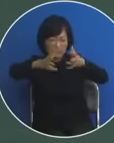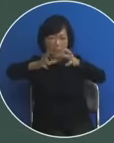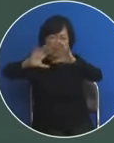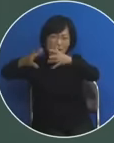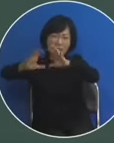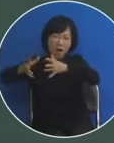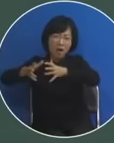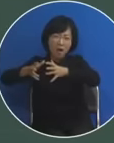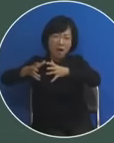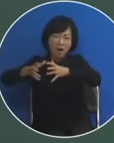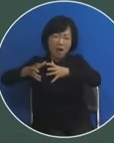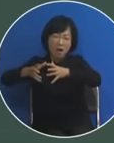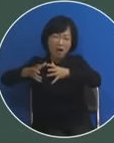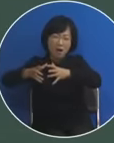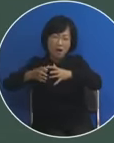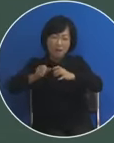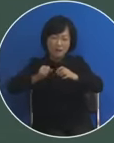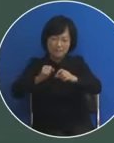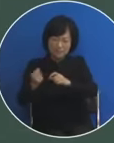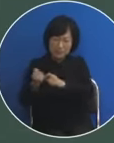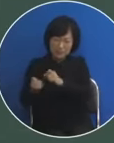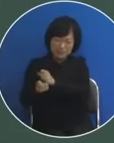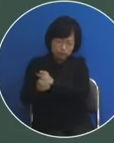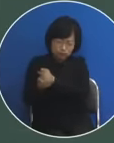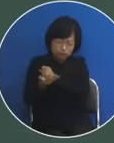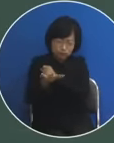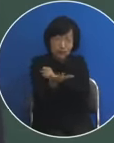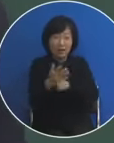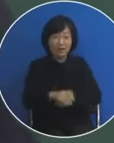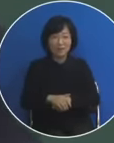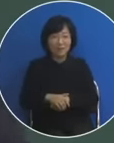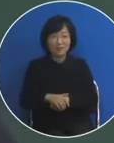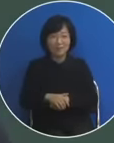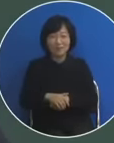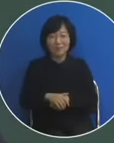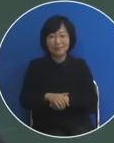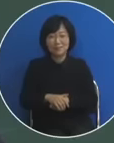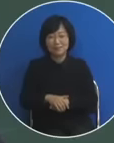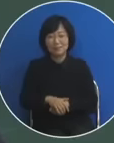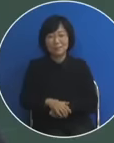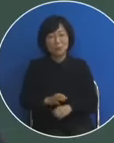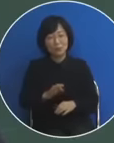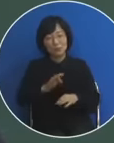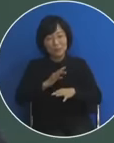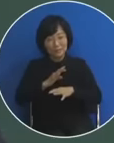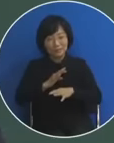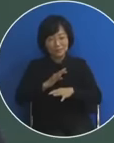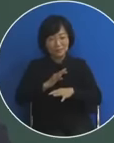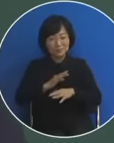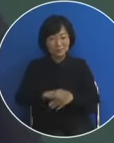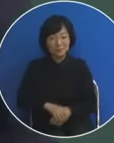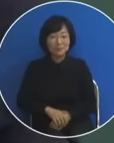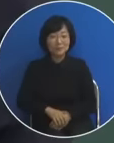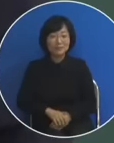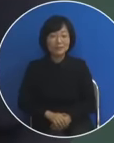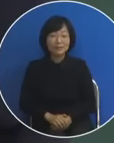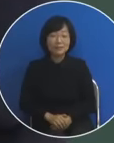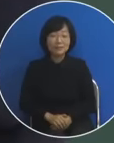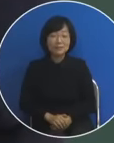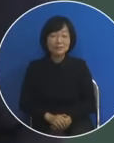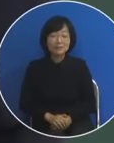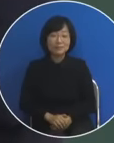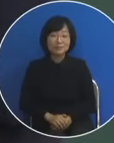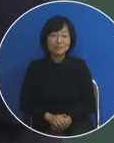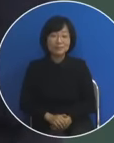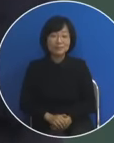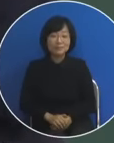움직이나 열다섯 나라 움직이는 역사. And no matter how much you succeed, you can only move one nation, but the works arose the doors for 15 nations. 어떻습니까? Then how do you look at